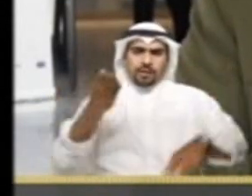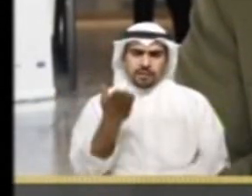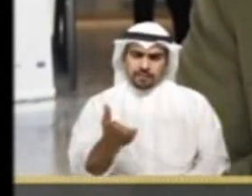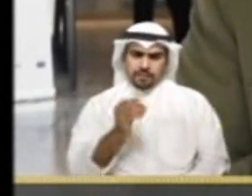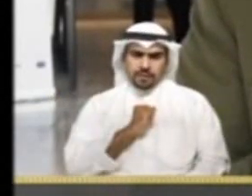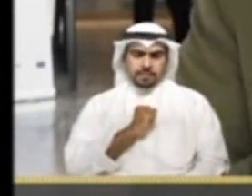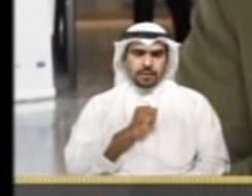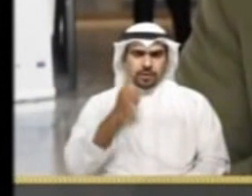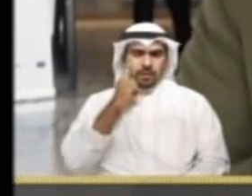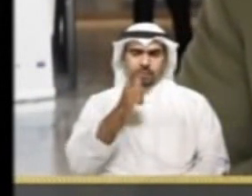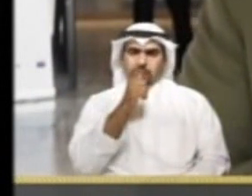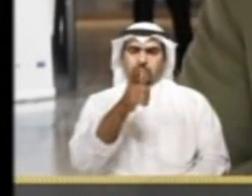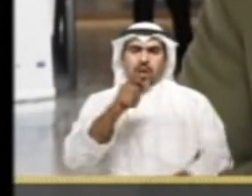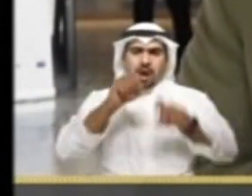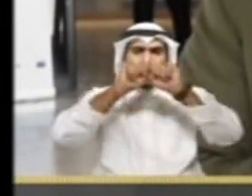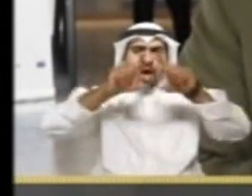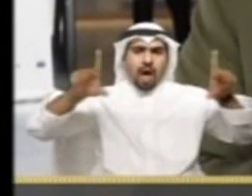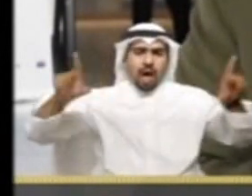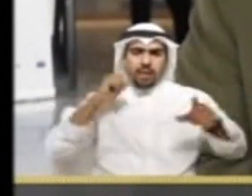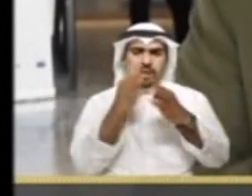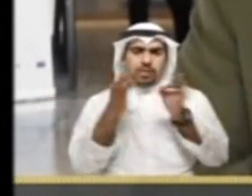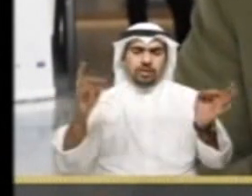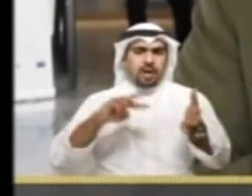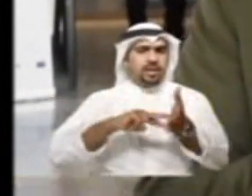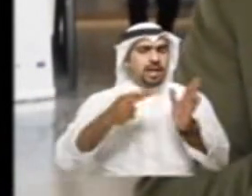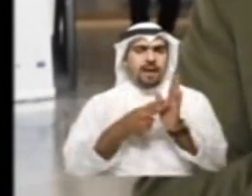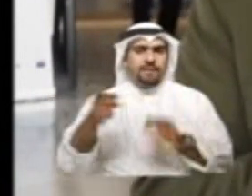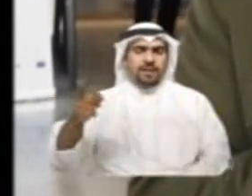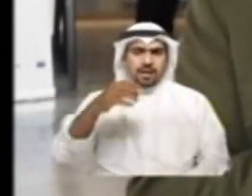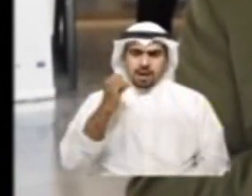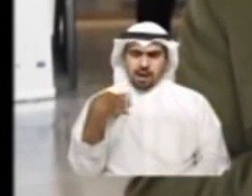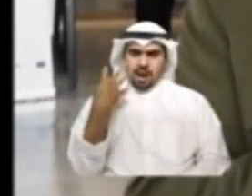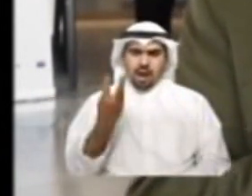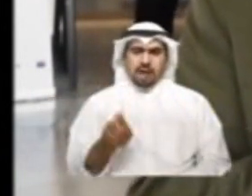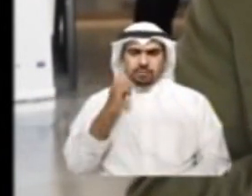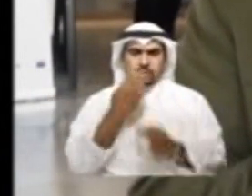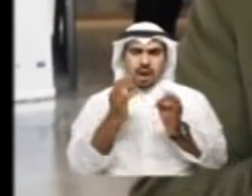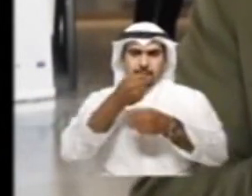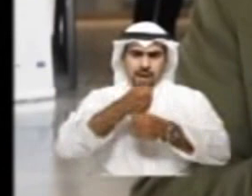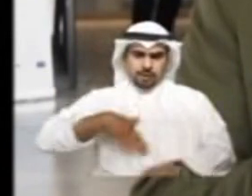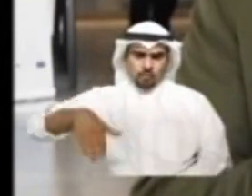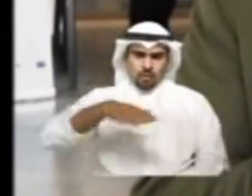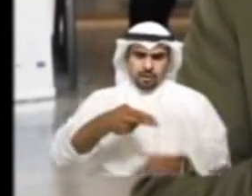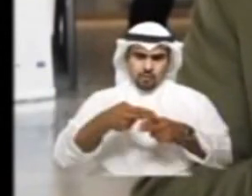أيضا عرض الإمكانيات والقدرات، وقد حاز هذا الإيجاز على إعجاب المنظمة.